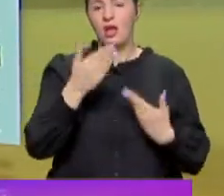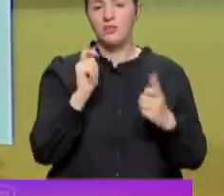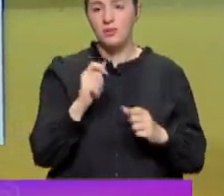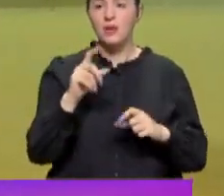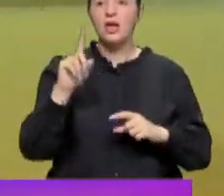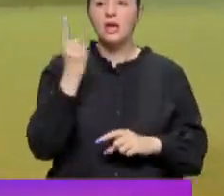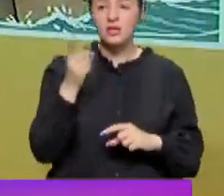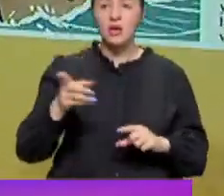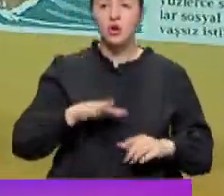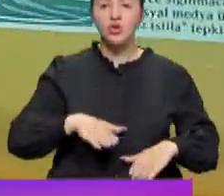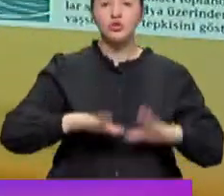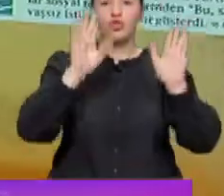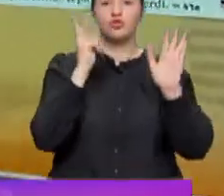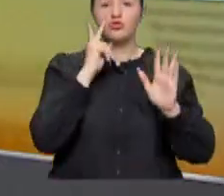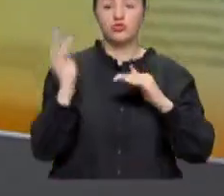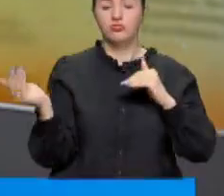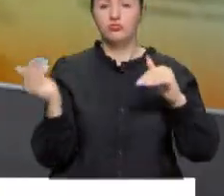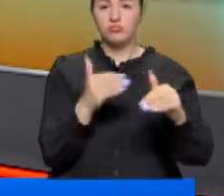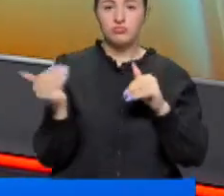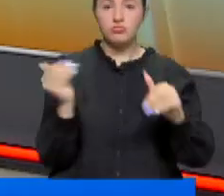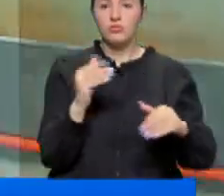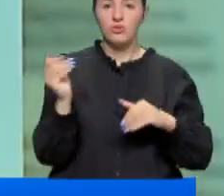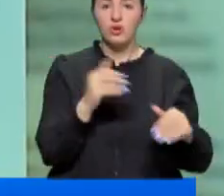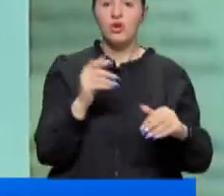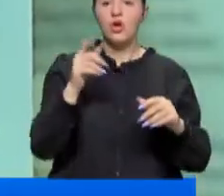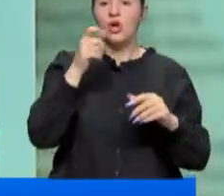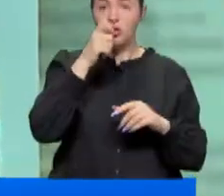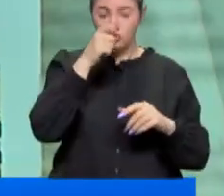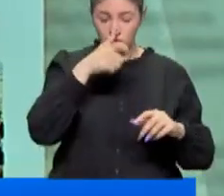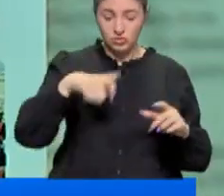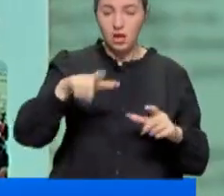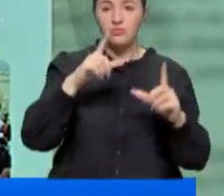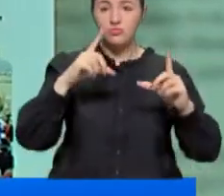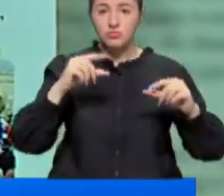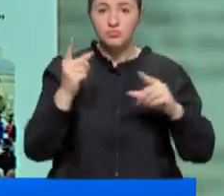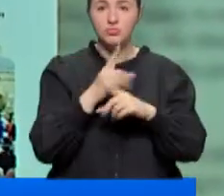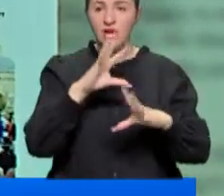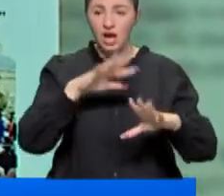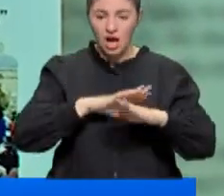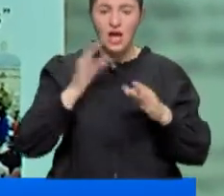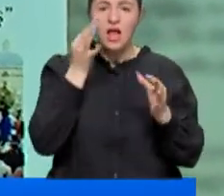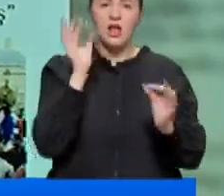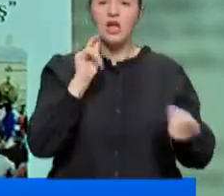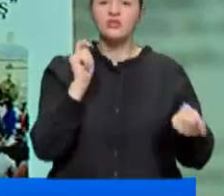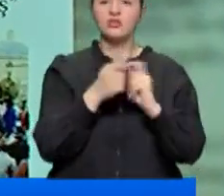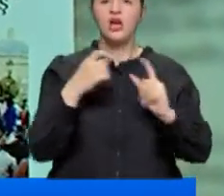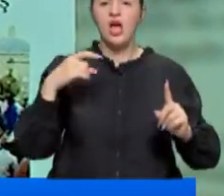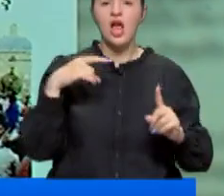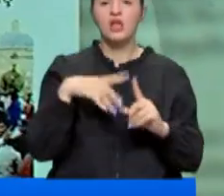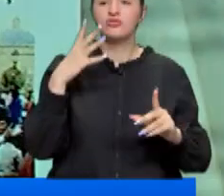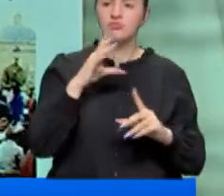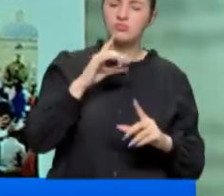iktidarın göç yoluyla Bu ülkenin demokrasisini ve dokusunu değiştirme amacını taşıdığı